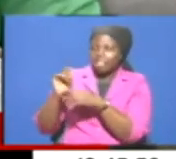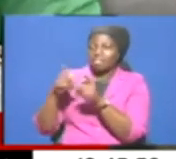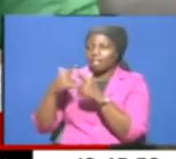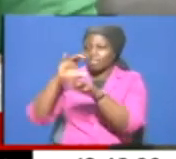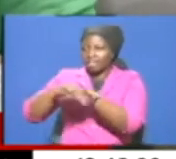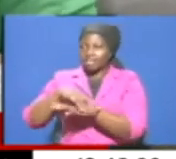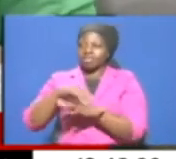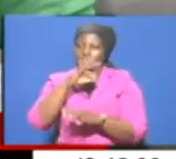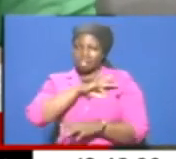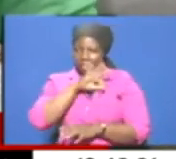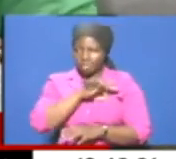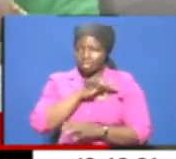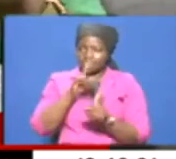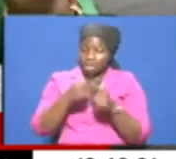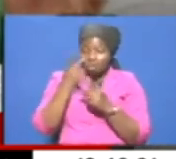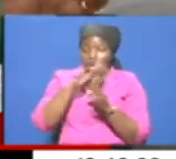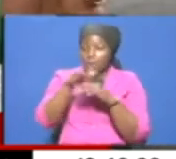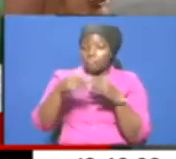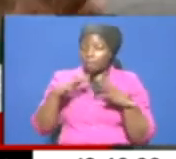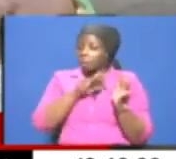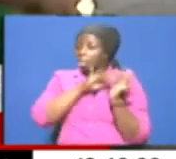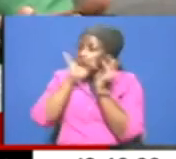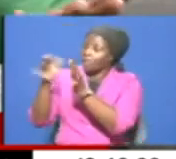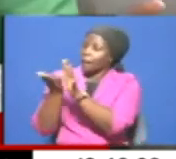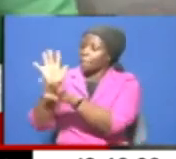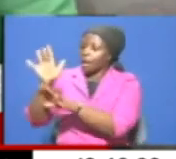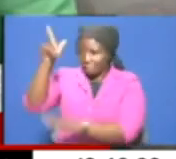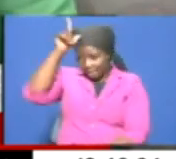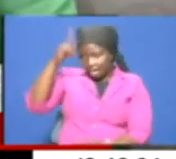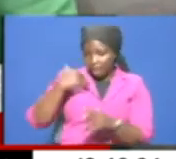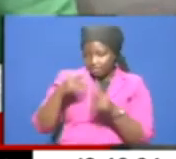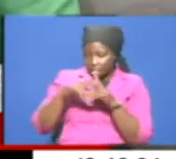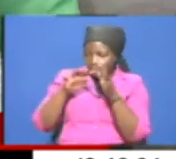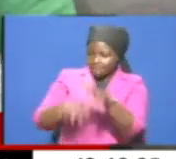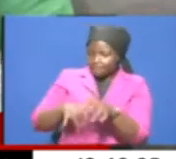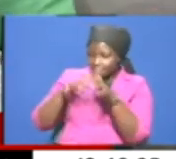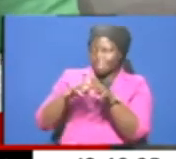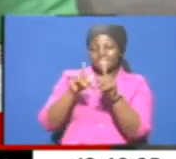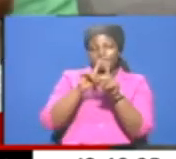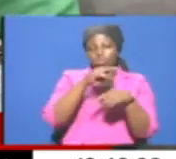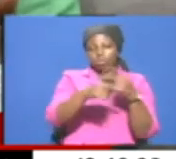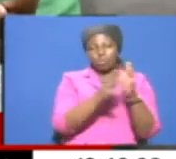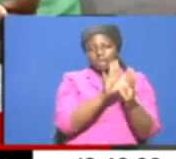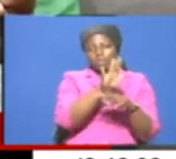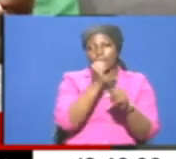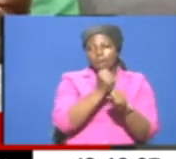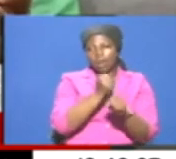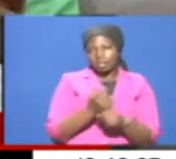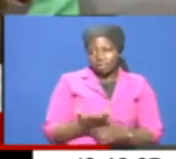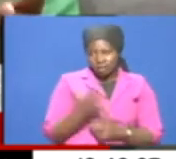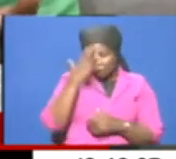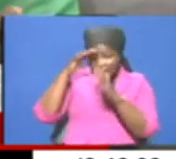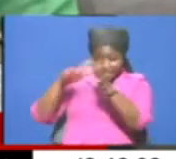mtu amerudi huko mashinani, ameanza kulima, na pia anaendelea na kazi za, mm-hmm, kazi zake. Kwa vile ukulima sio full time job.